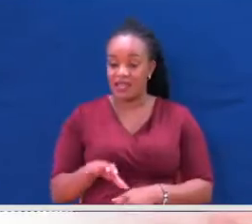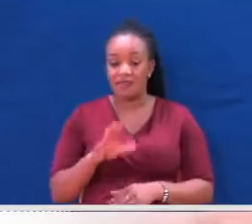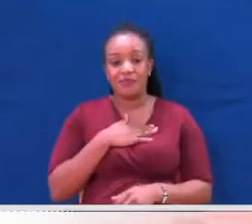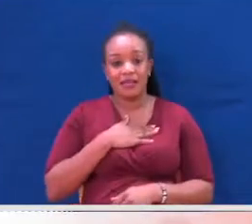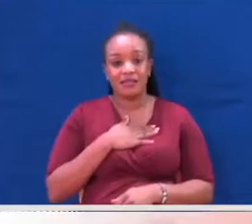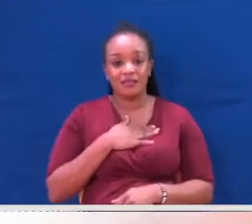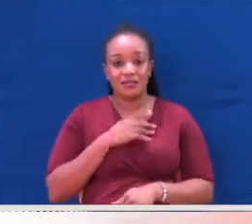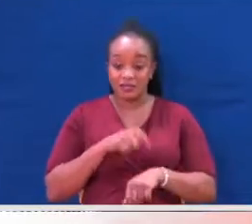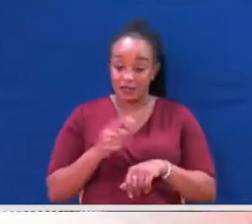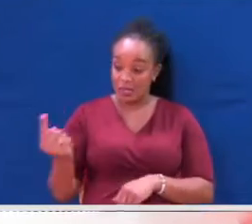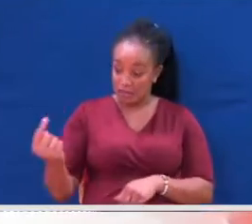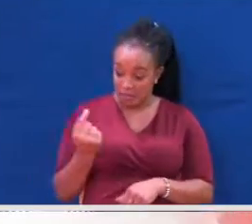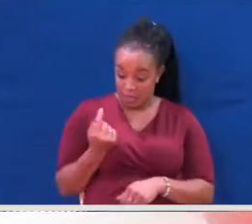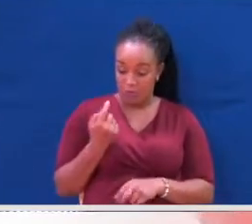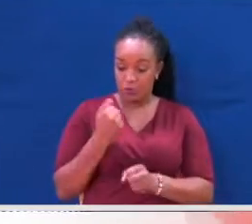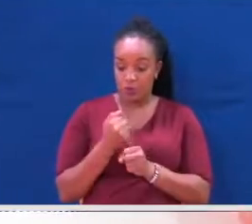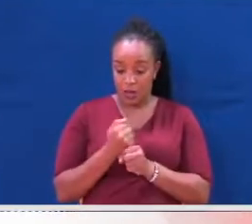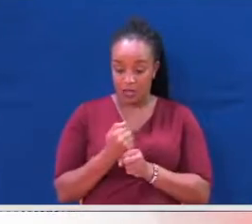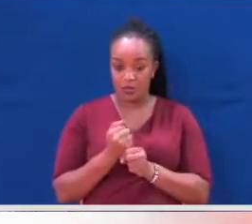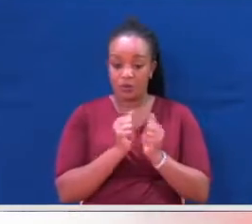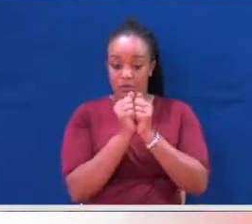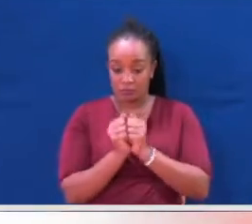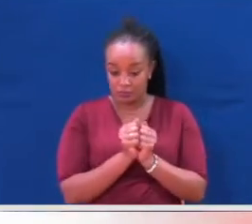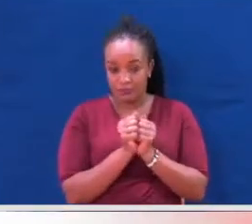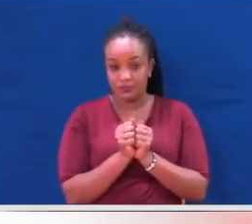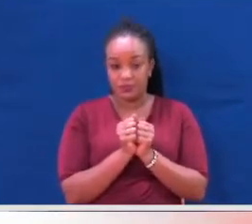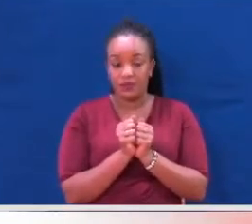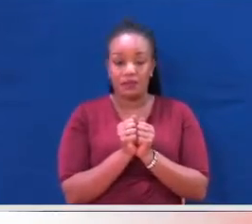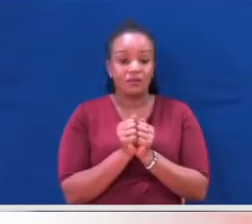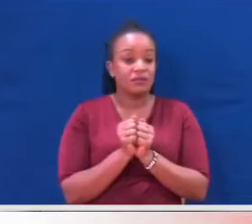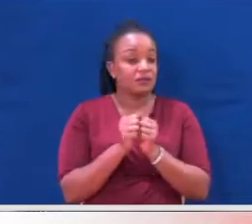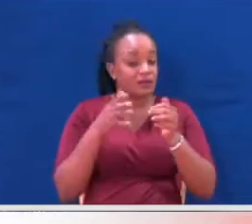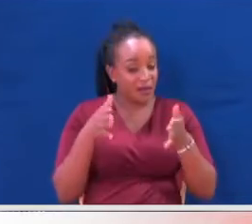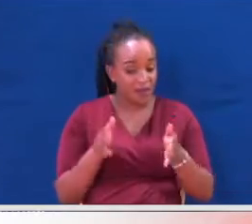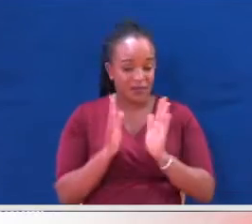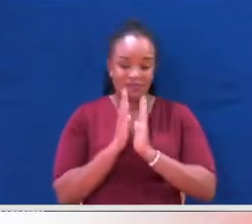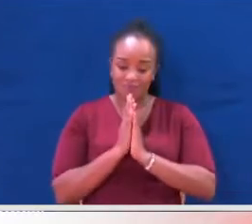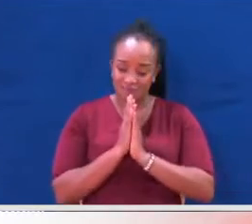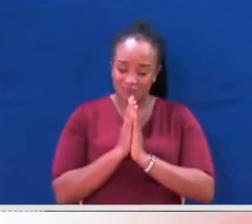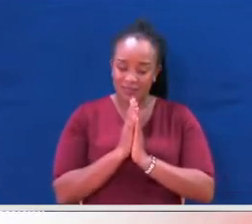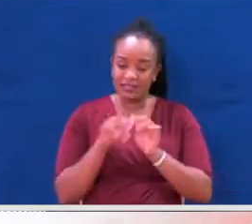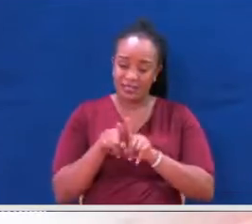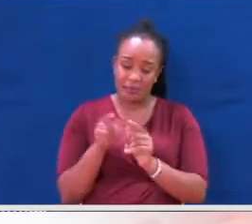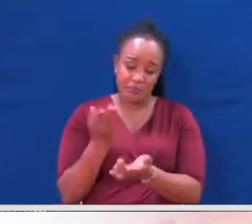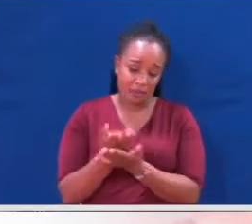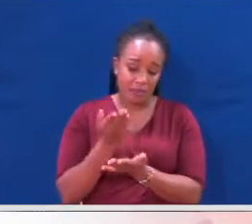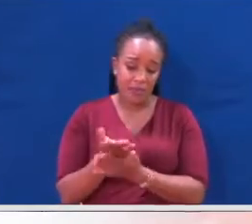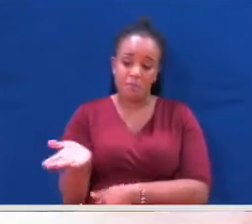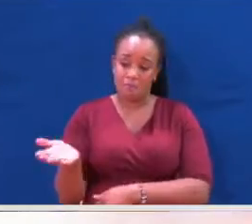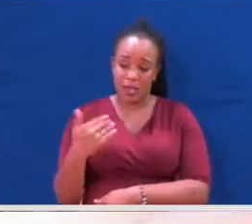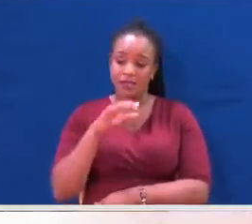kazi hapa. Alitoka kwa mkono yangu. Sasa kile ninaomba, wamurudise kwa mkono yangu. Iyo